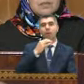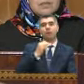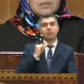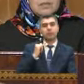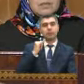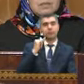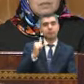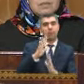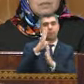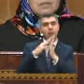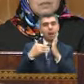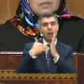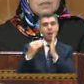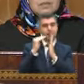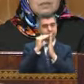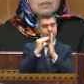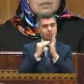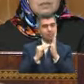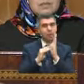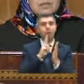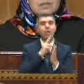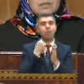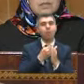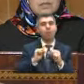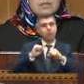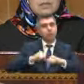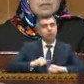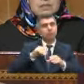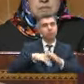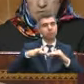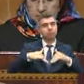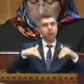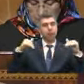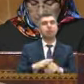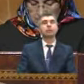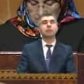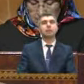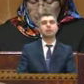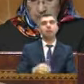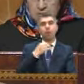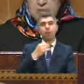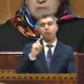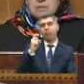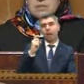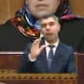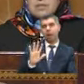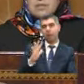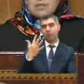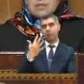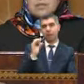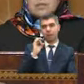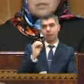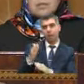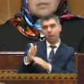في البرنامج الحكومي الذي نال ثقة البرلمان. خلال شهر ماي الماضي كانت لنا فرصة سيد